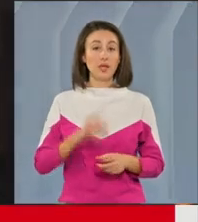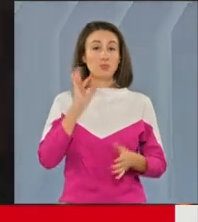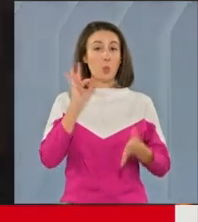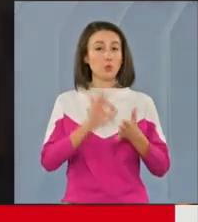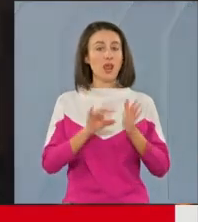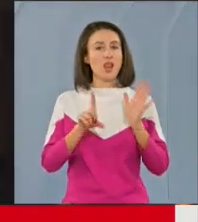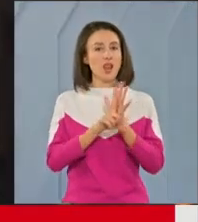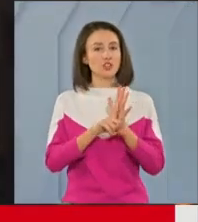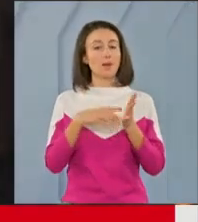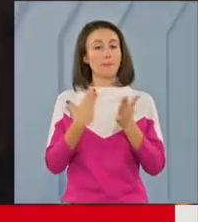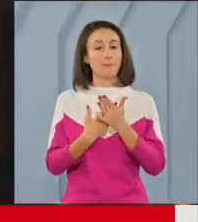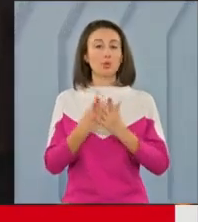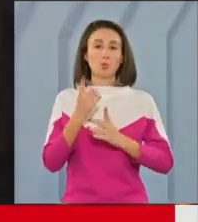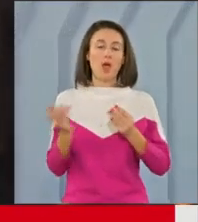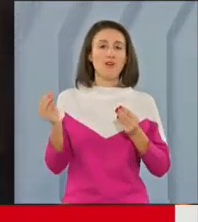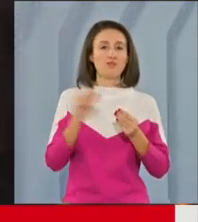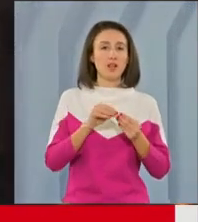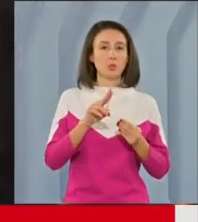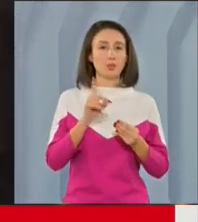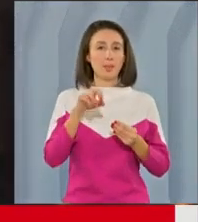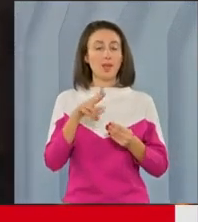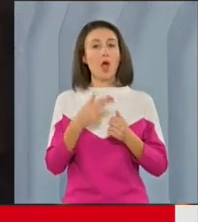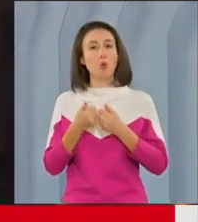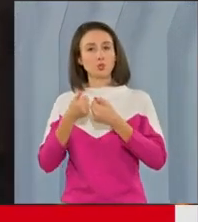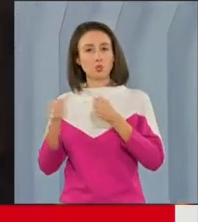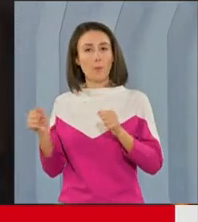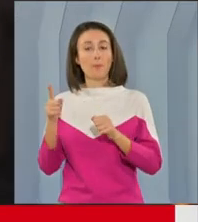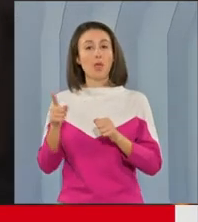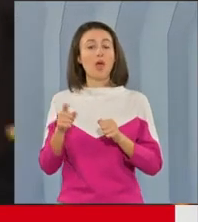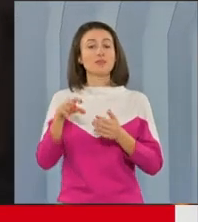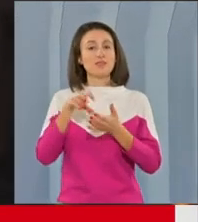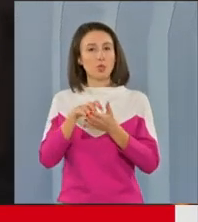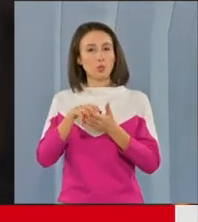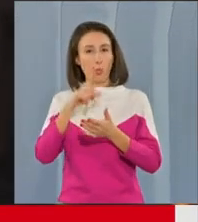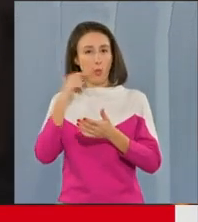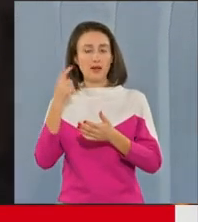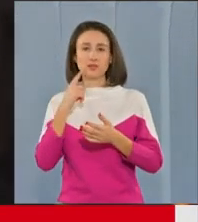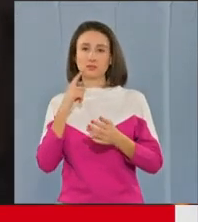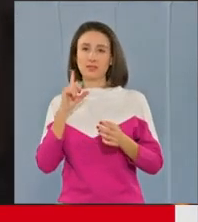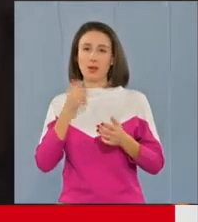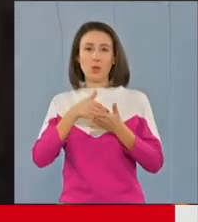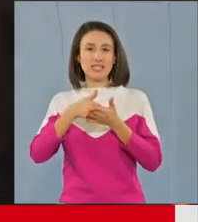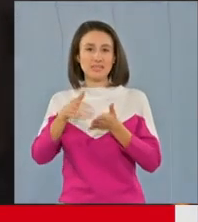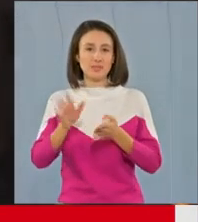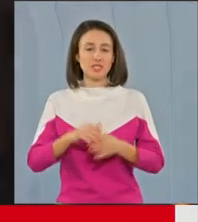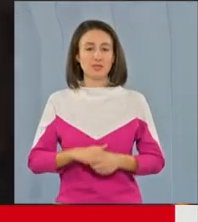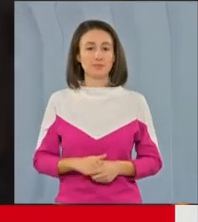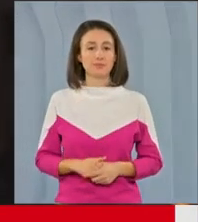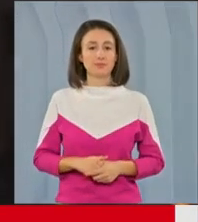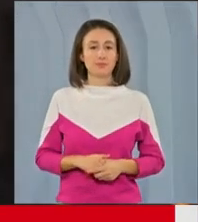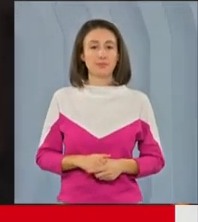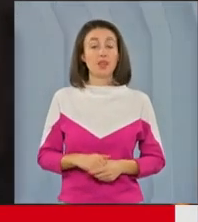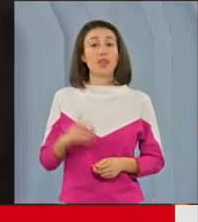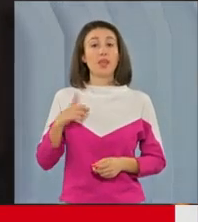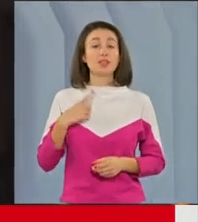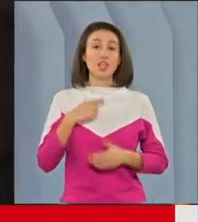Propunerile legislative ale unor afiliați UDMR pentru autonomia Ținutului Secuiescă sunt toxice și trebuie respinse imediat.